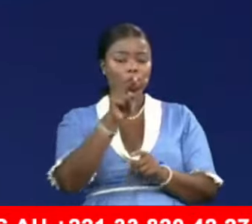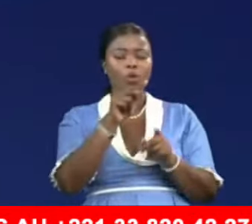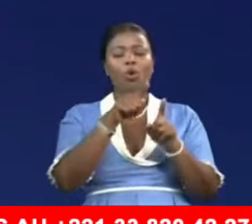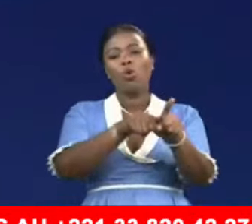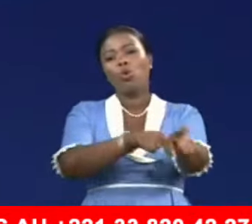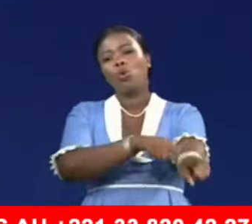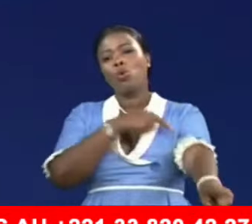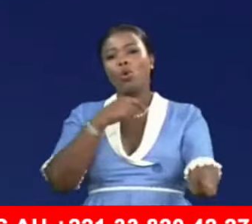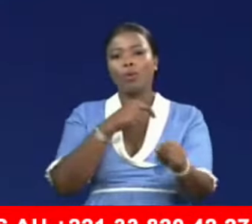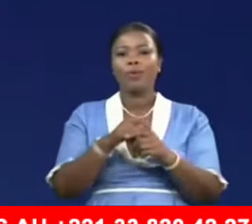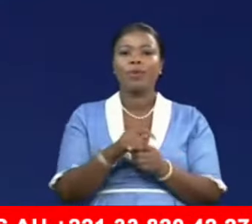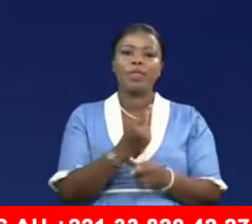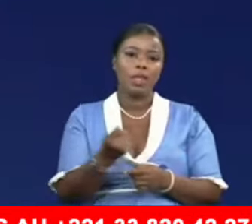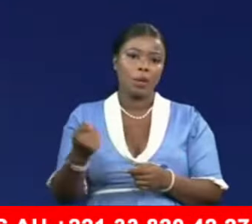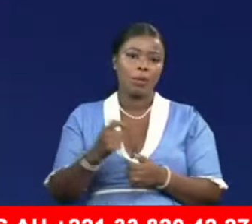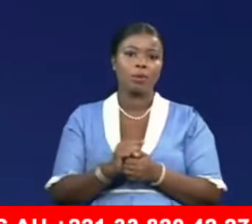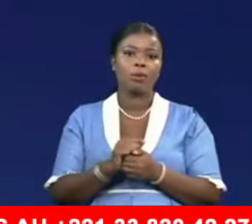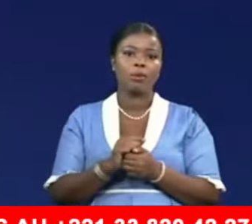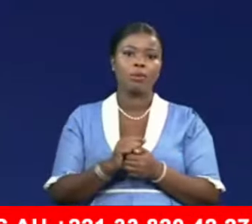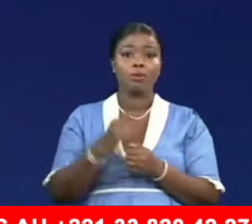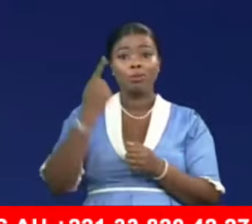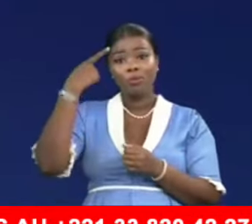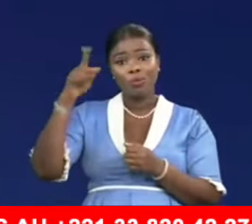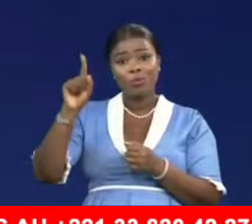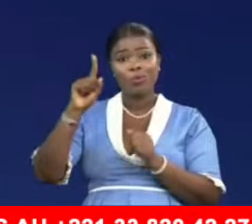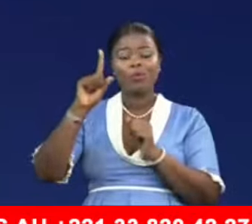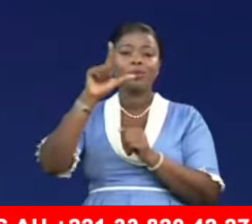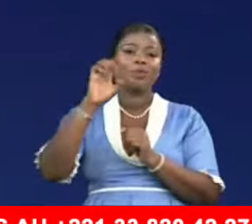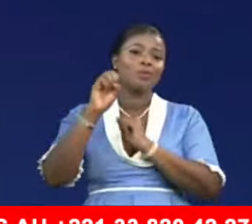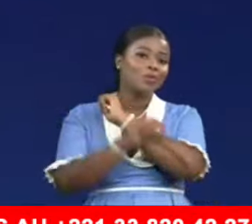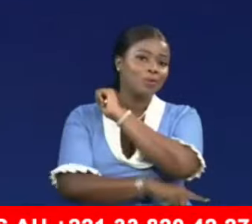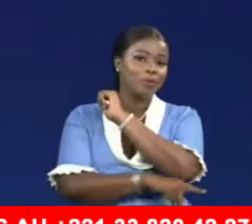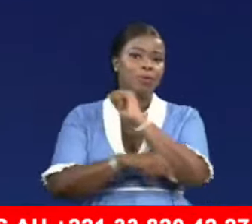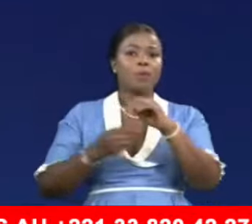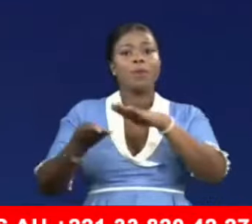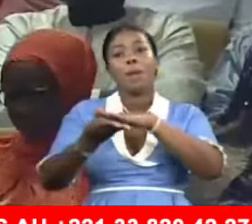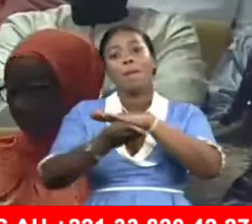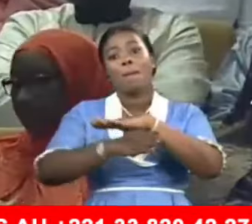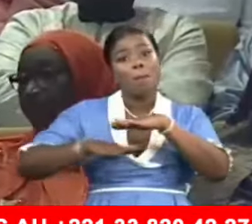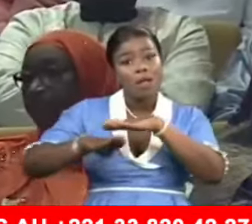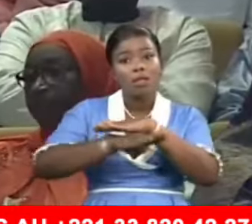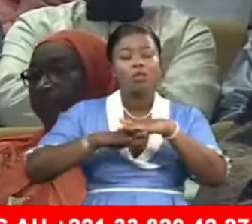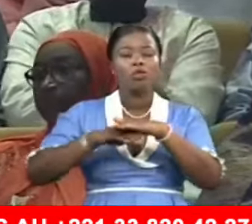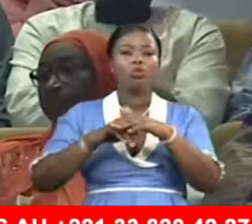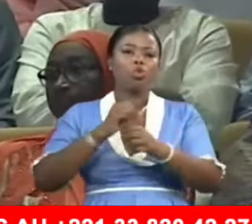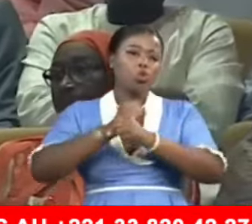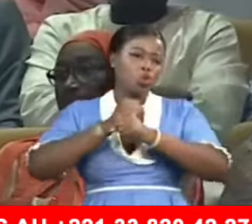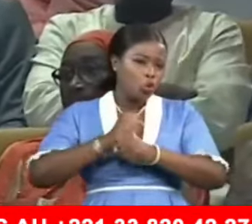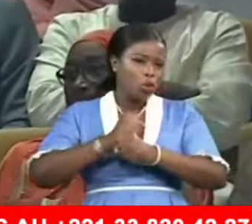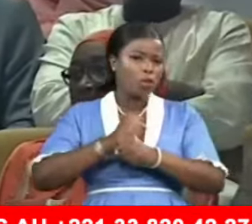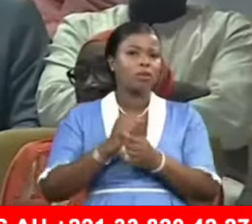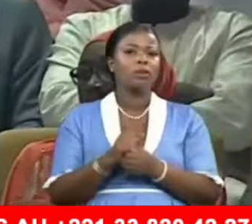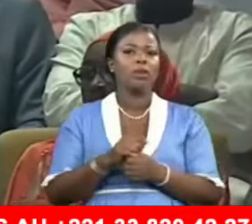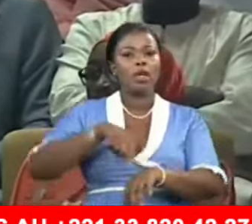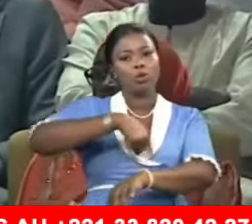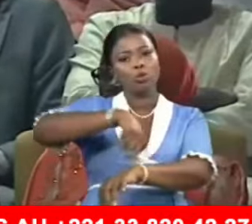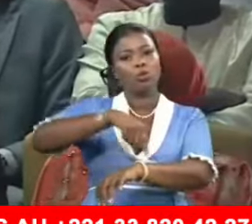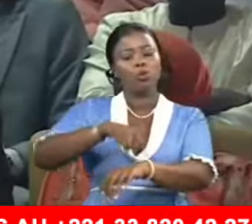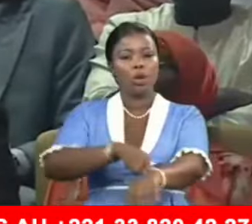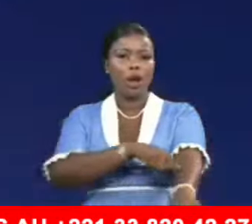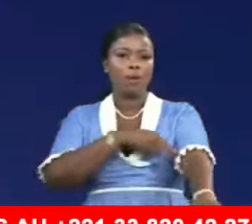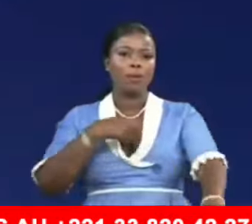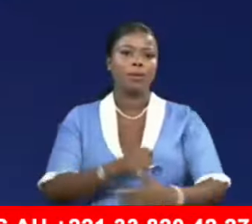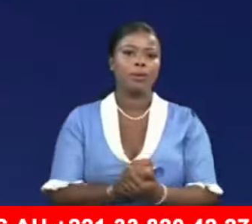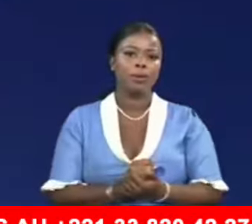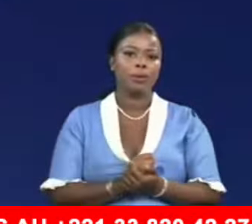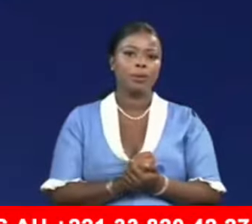l'éclivage politique pour refonder le Sénégal sur des bases solides et durables l'équipe de conception